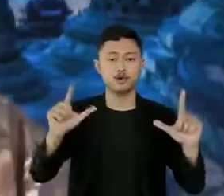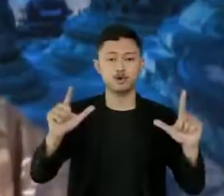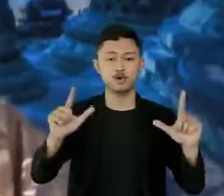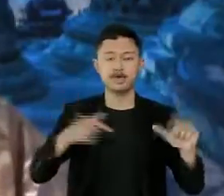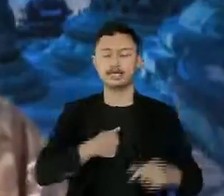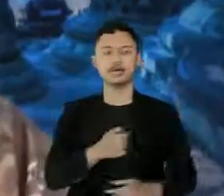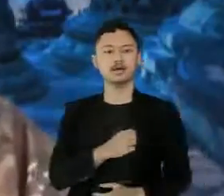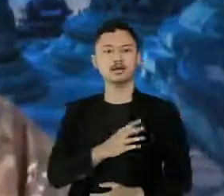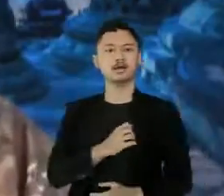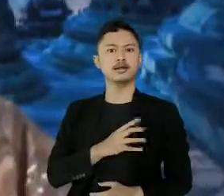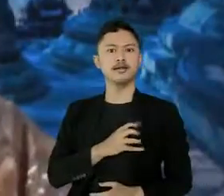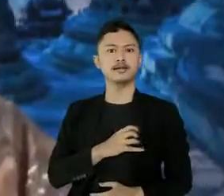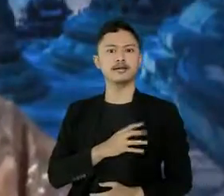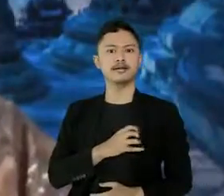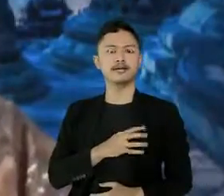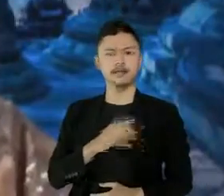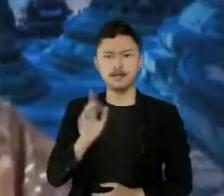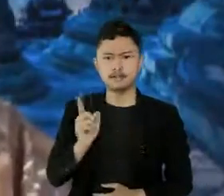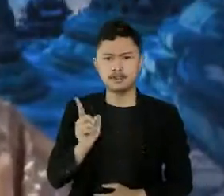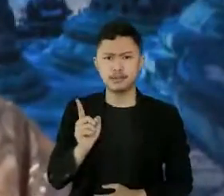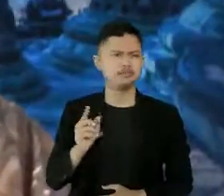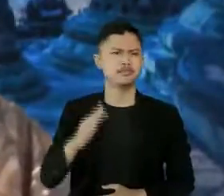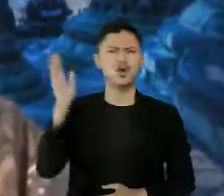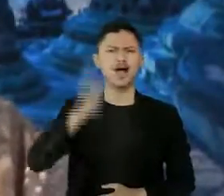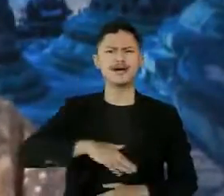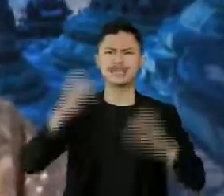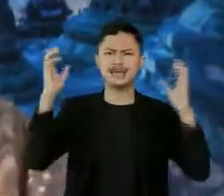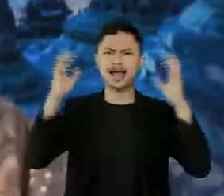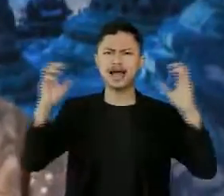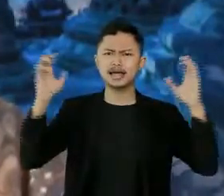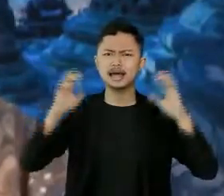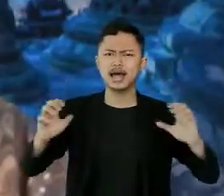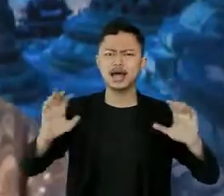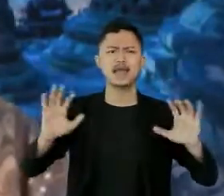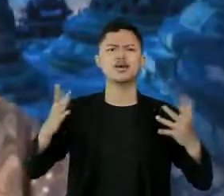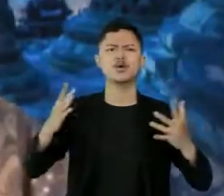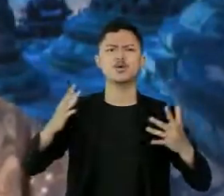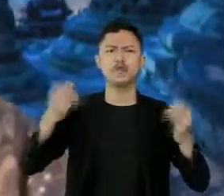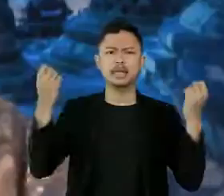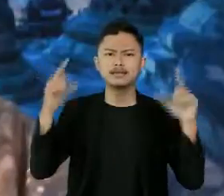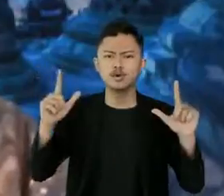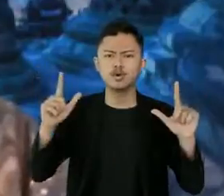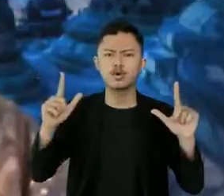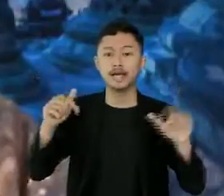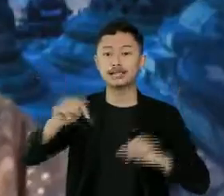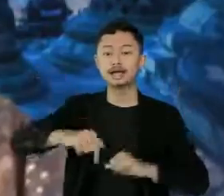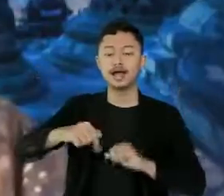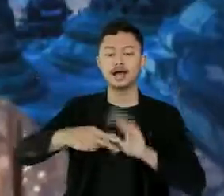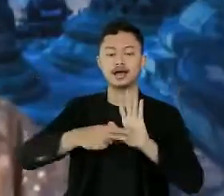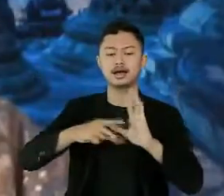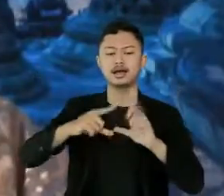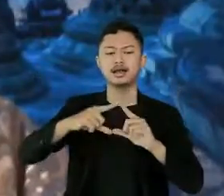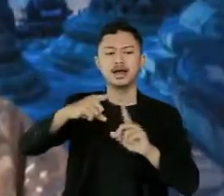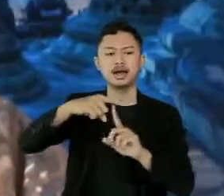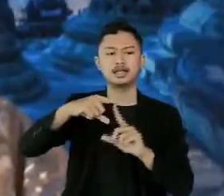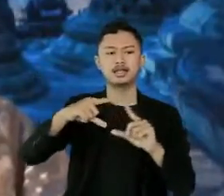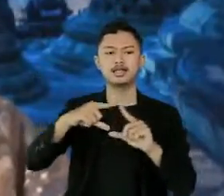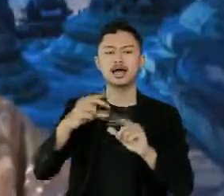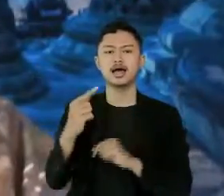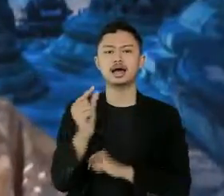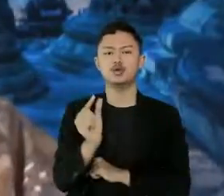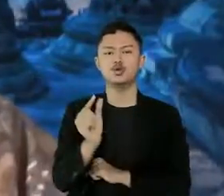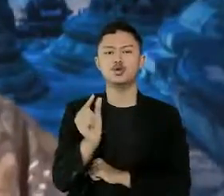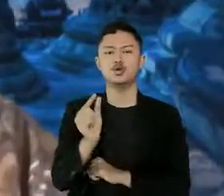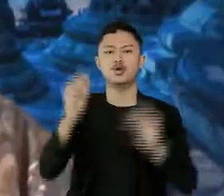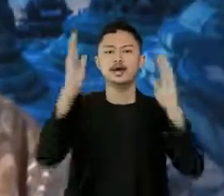kita deg-degan gitu loh, apakah itu hari raya. Pak Troy tadi baru mengingatkan sebentar lagi Nataru ya, wah ada Natal tahun